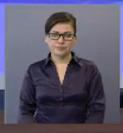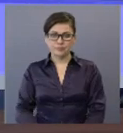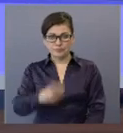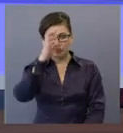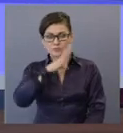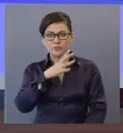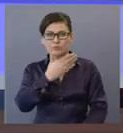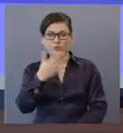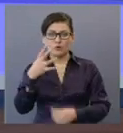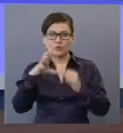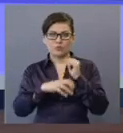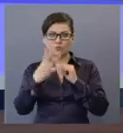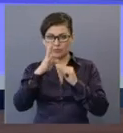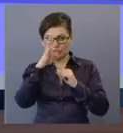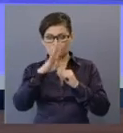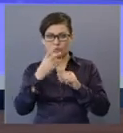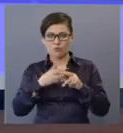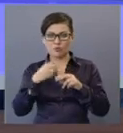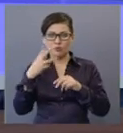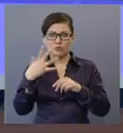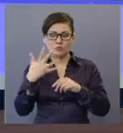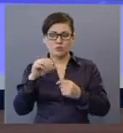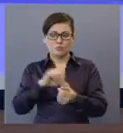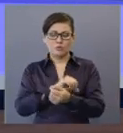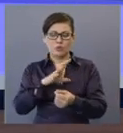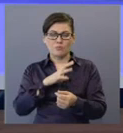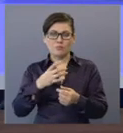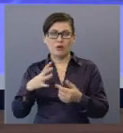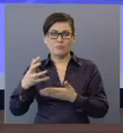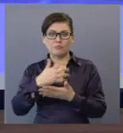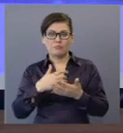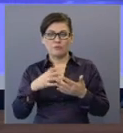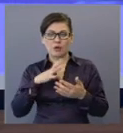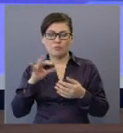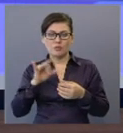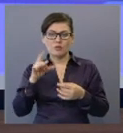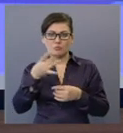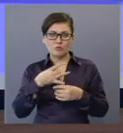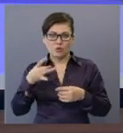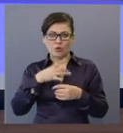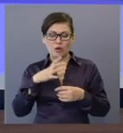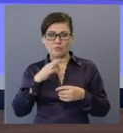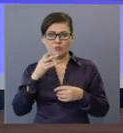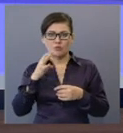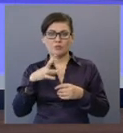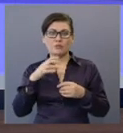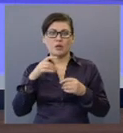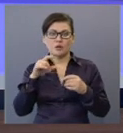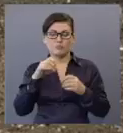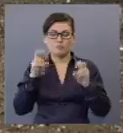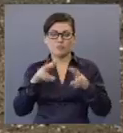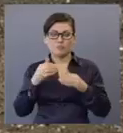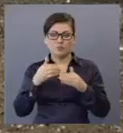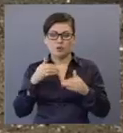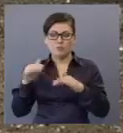Еліміз бойынша соңғы 4 айда 35 тонна есірткі тәркіленді. Бұл туралы республикада жүргізілген Көкнар 2016 жедел